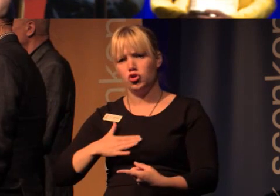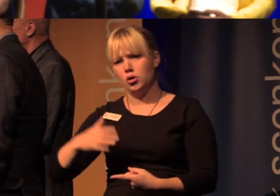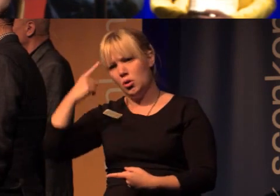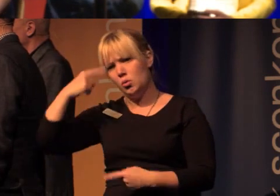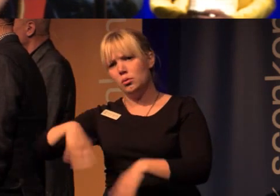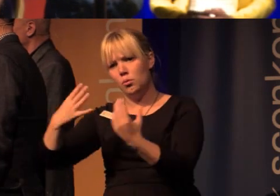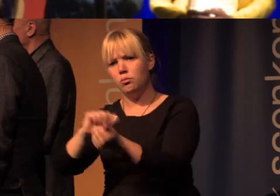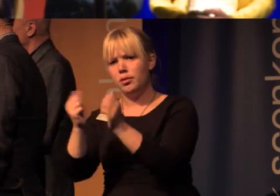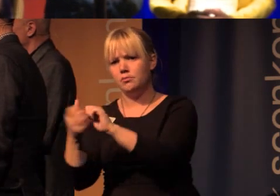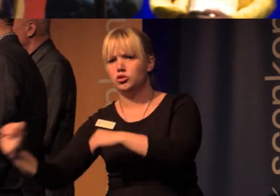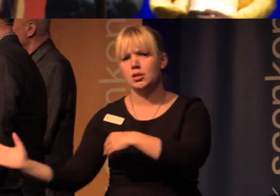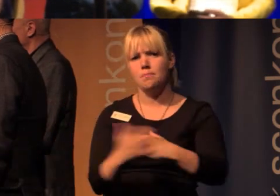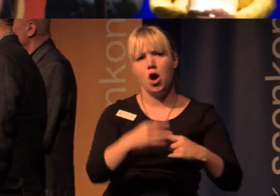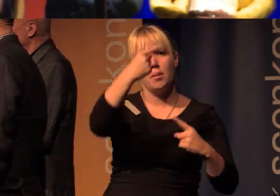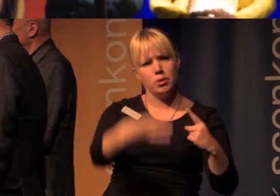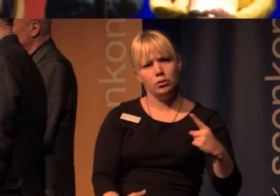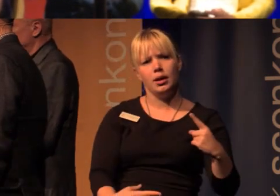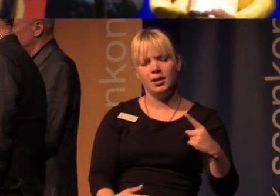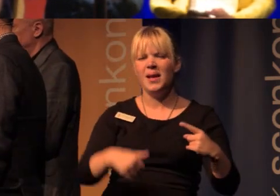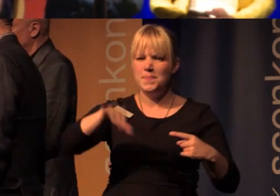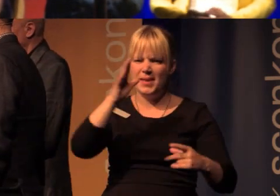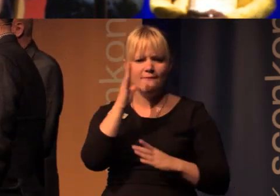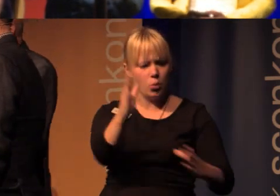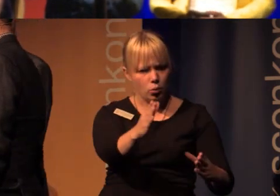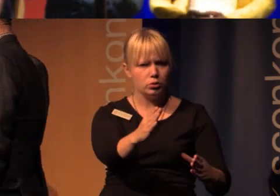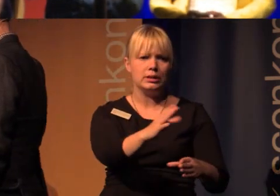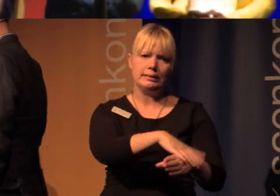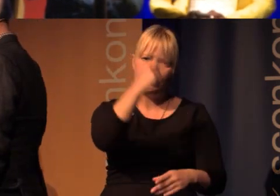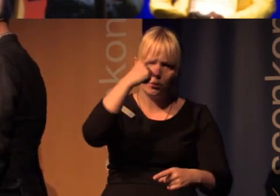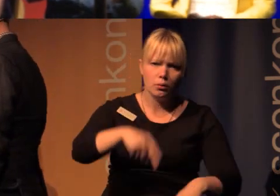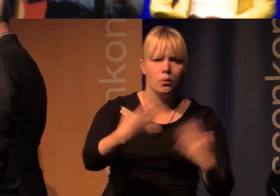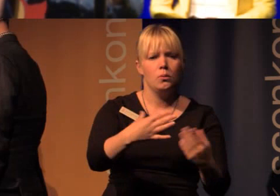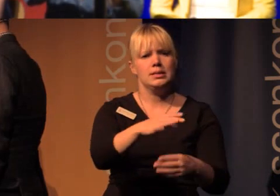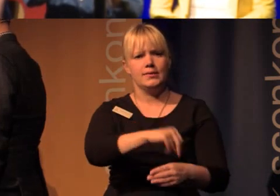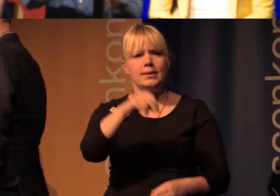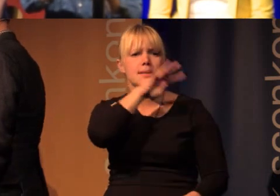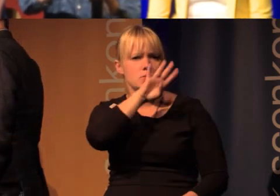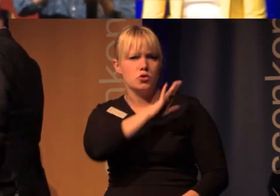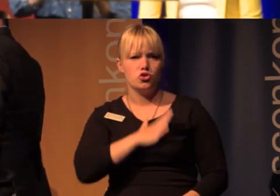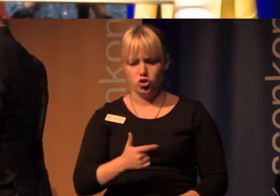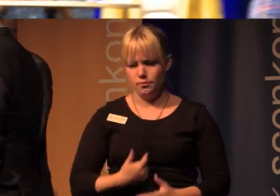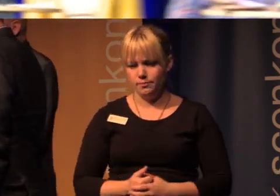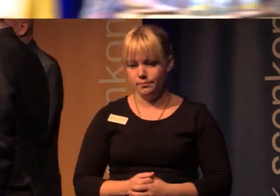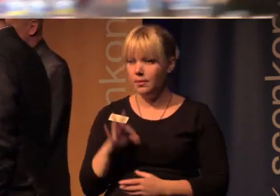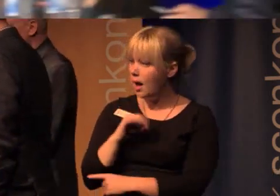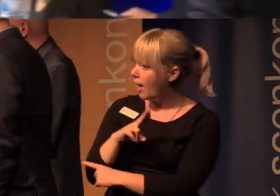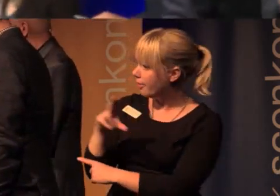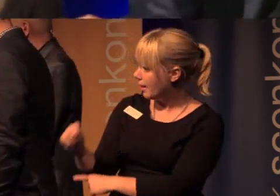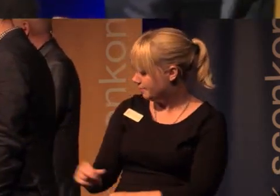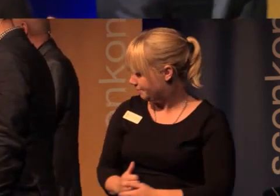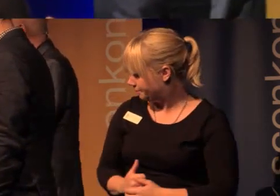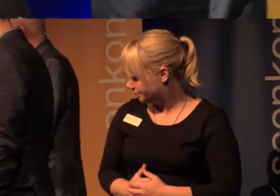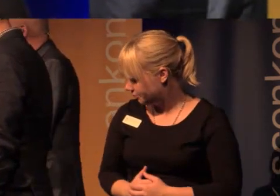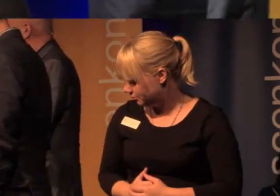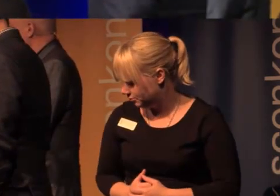just det här. Så mer fokus på svensk kultur, svensk historia, definitivt. Hanna och sen Stefan. Jag tror att man faller i